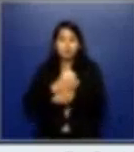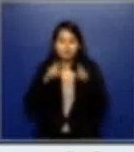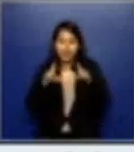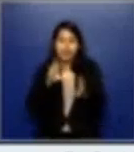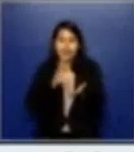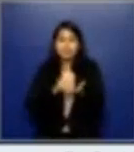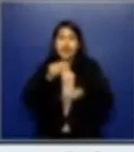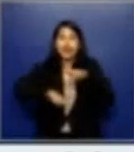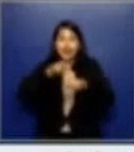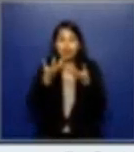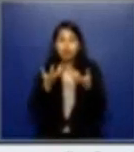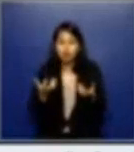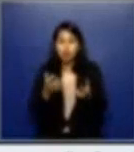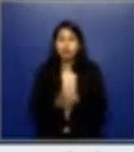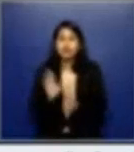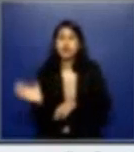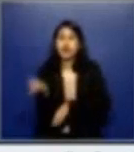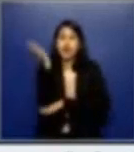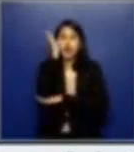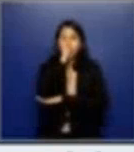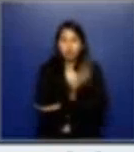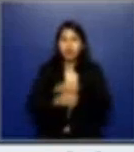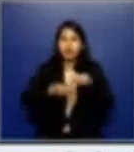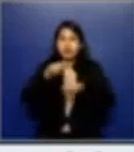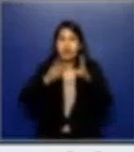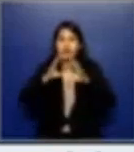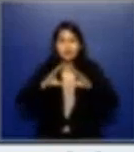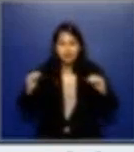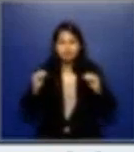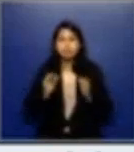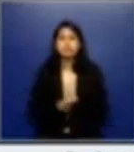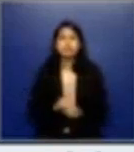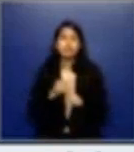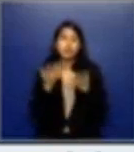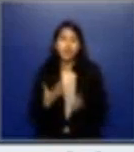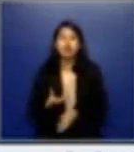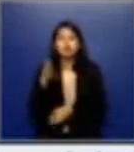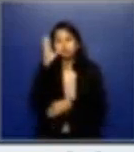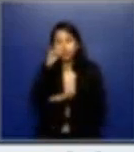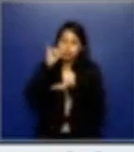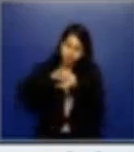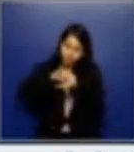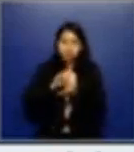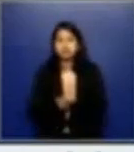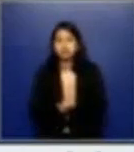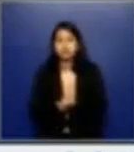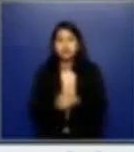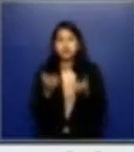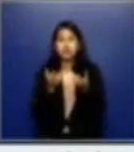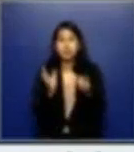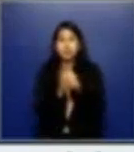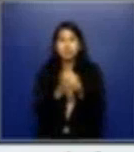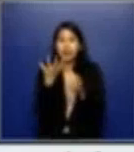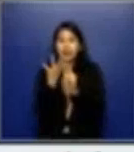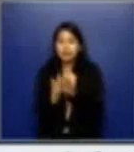ายนะเนี่ยทั้งวันไม่ได้ขายแล้วเป็นไงครับก็นอนเนี่ยดูผักแกก็เหลือเ